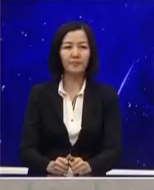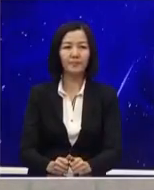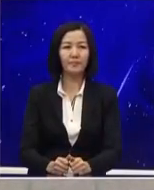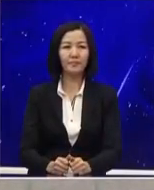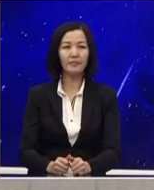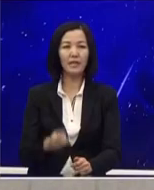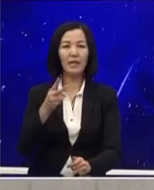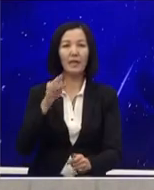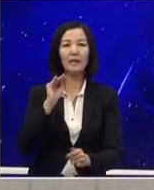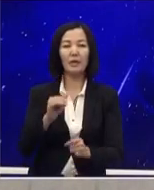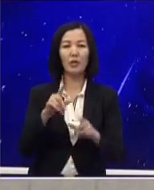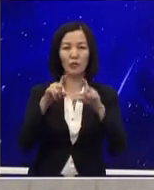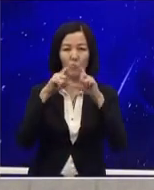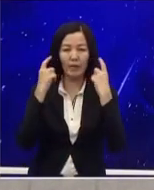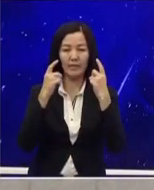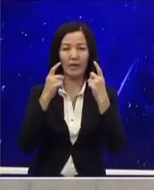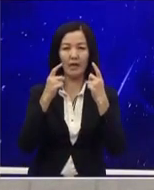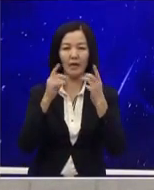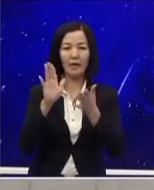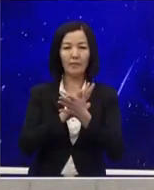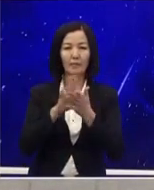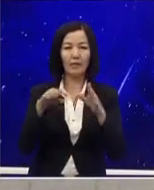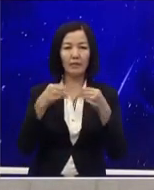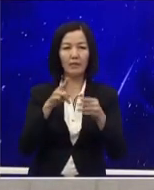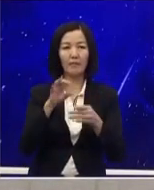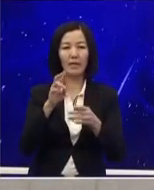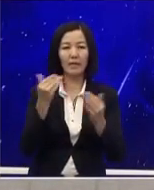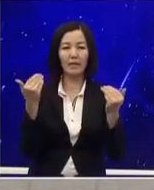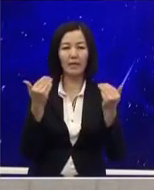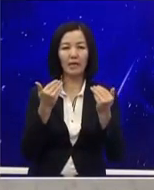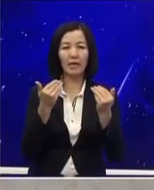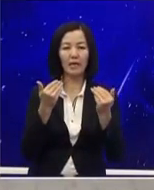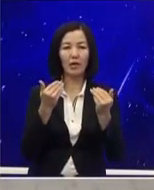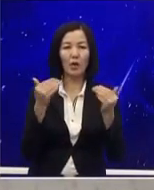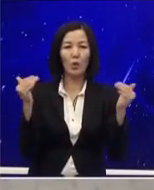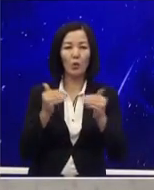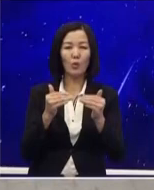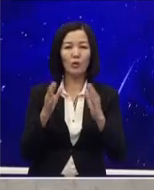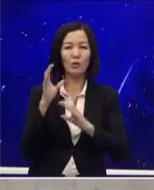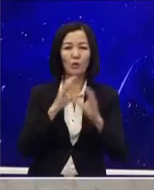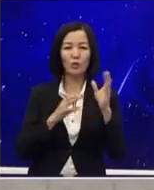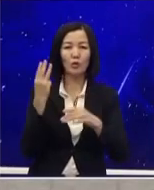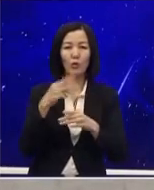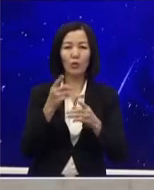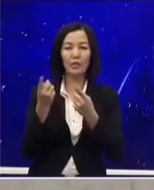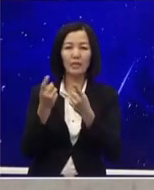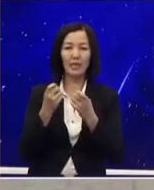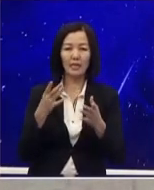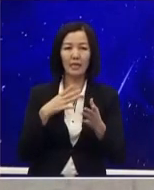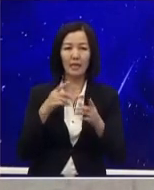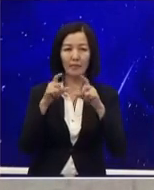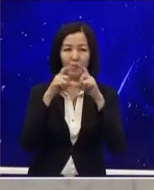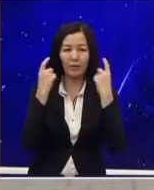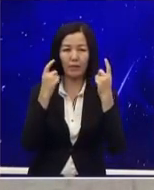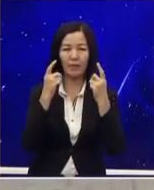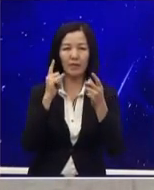2000-ға жуық маска таратамыз. Сонымен қатар политехникалық колледждің студент волонтерлар бар. Негізі 30 волонтер тартылған болатын. Негізі бар, бетперде тағып